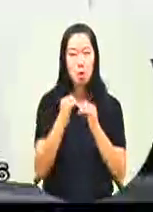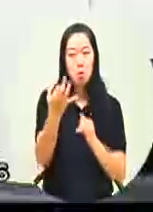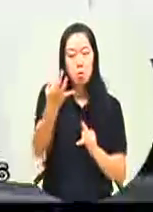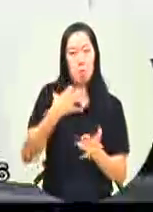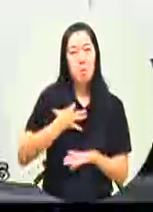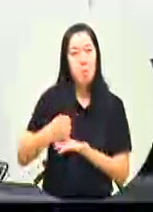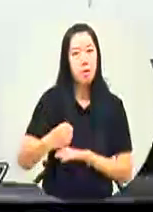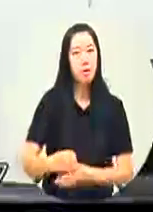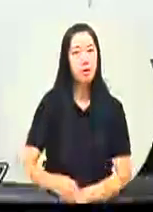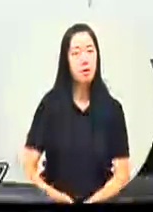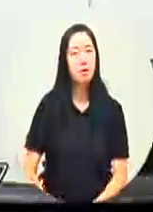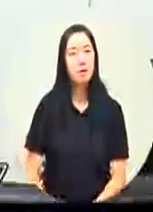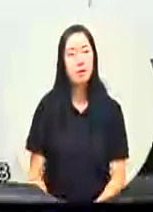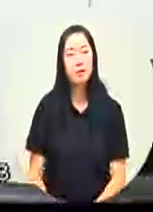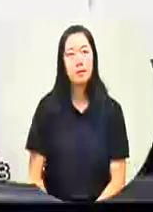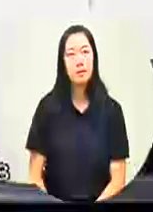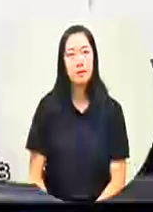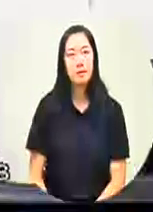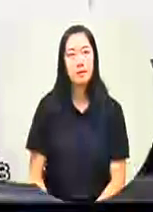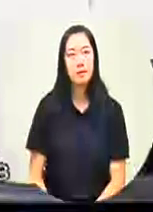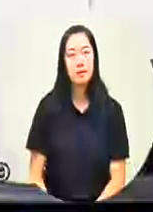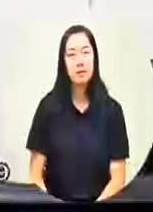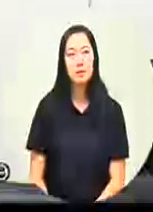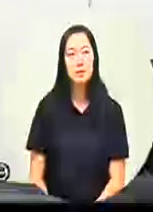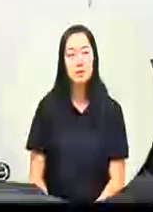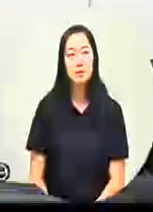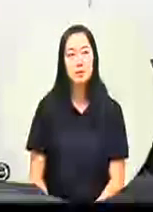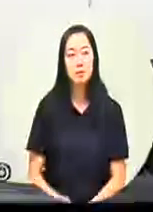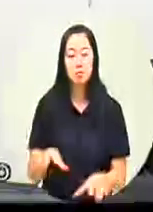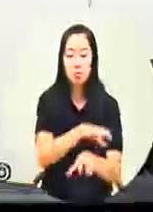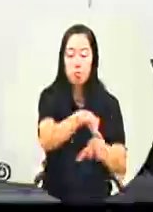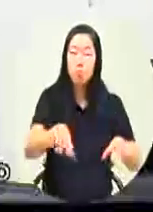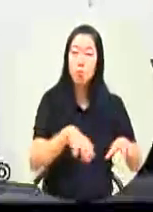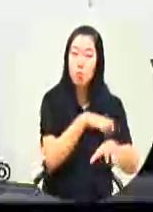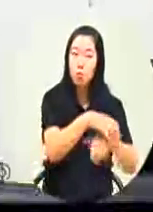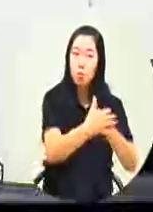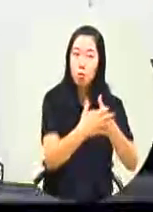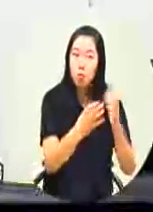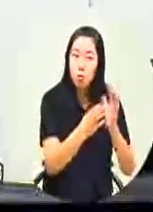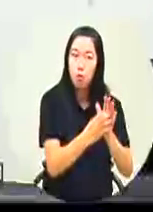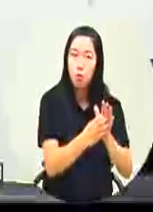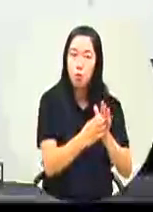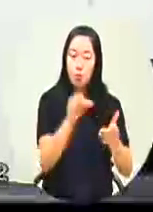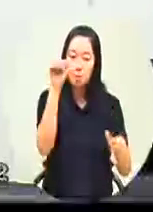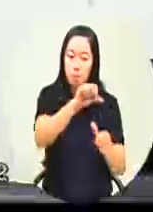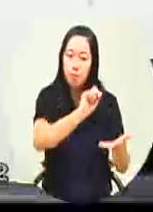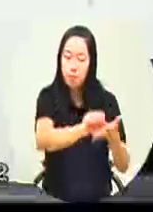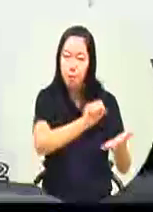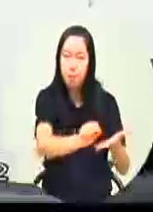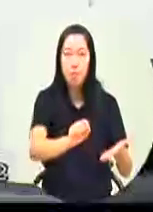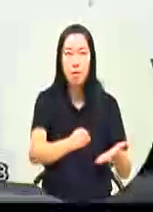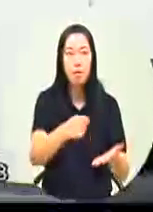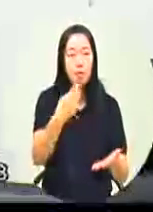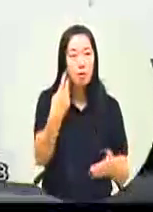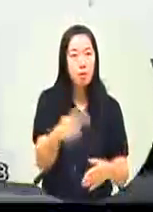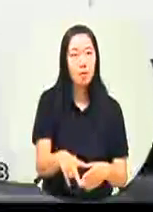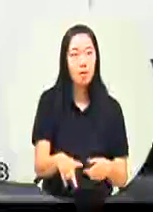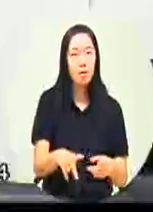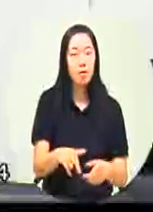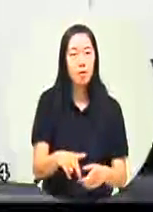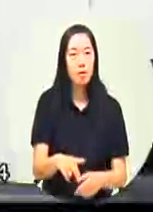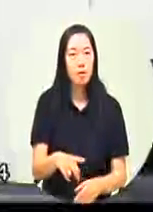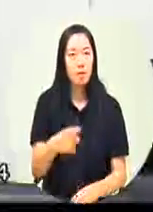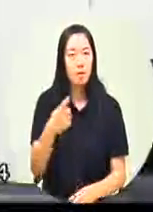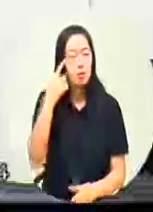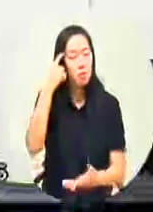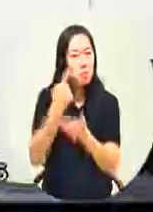的市政府抢钱，那抢钱最凶的，除了环保局被开罚单之外，百姓不小心，最糟糕的就是